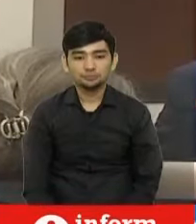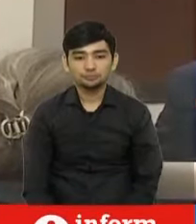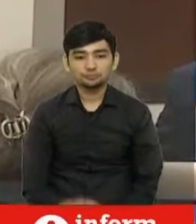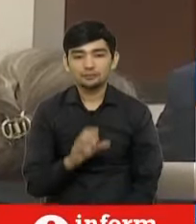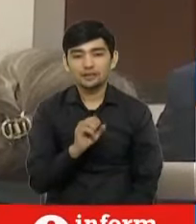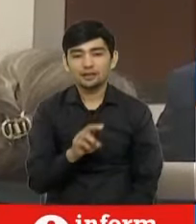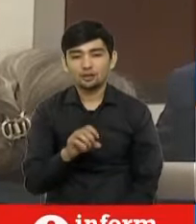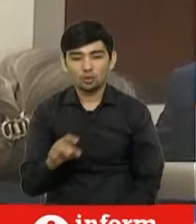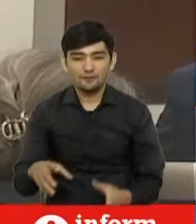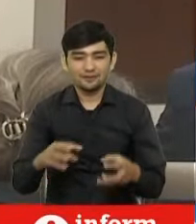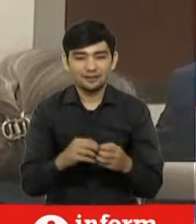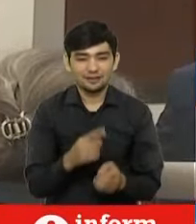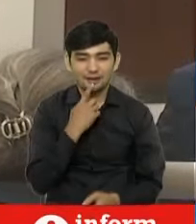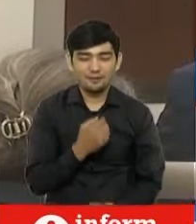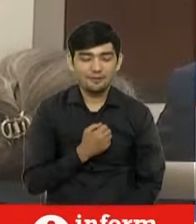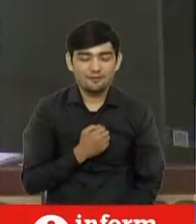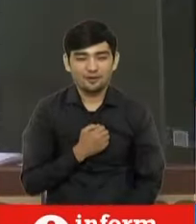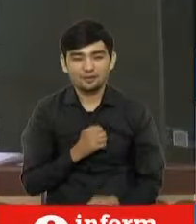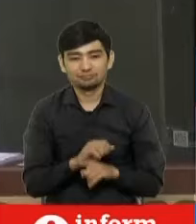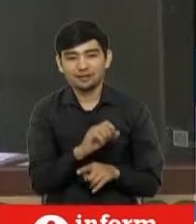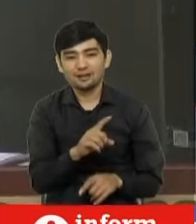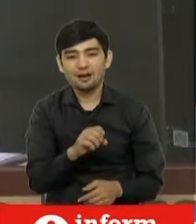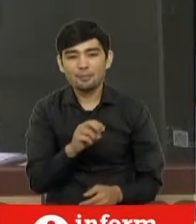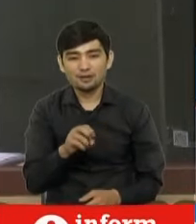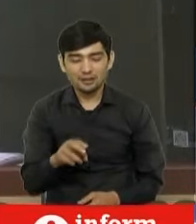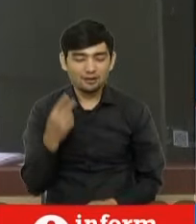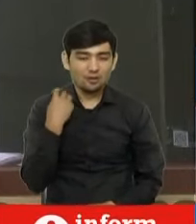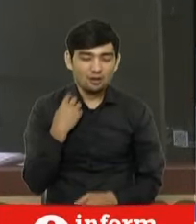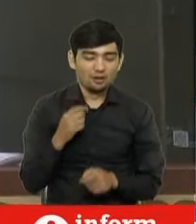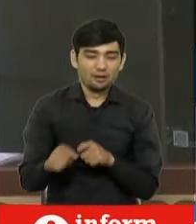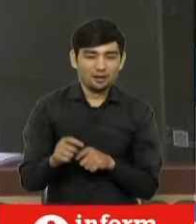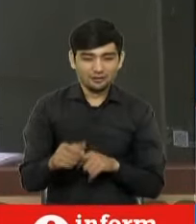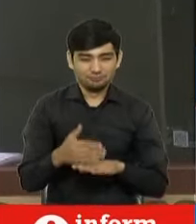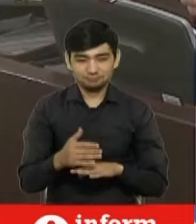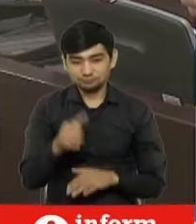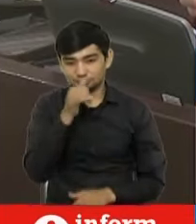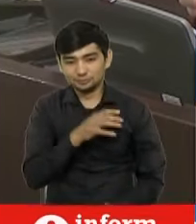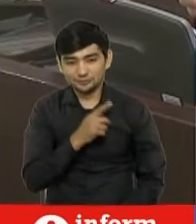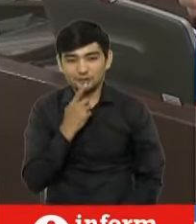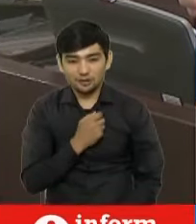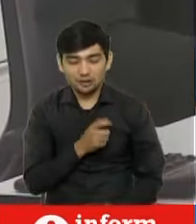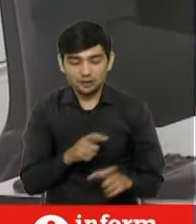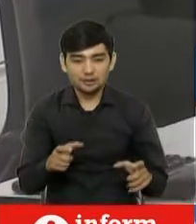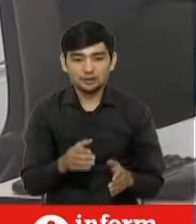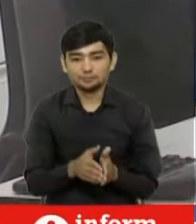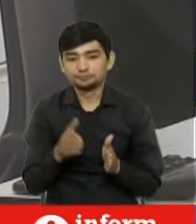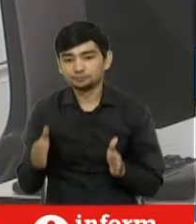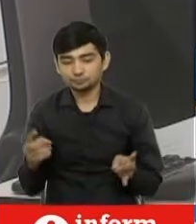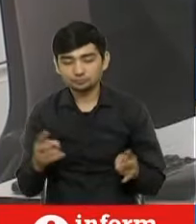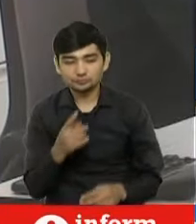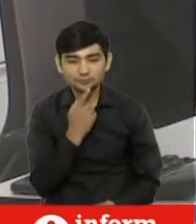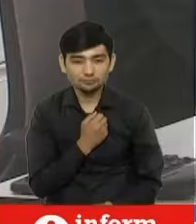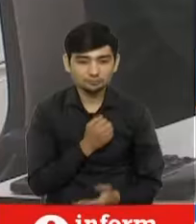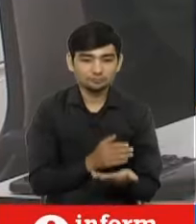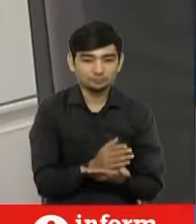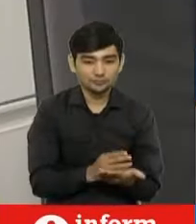Сенаторлар запасқа шығарылған әскери қызметшілердің банк алдындағы берешегін өтеу мерзімін ұзартуға жет деп санайды. Себебі мерзімді әскери борышын өтеген сарбаз